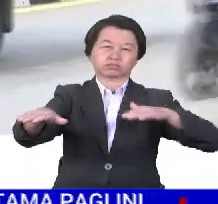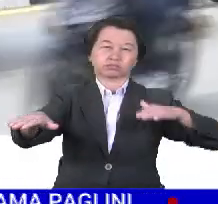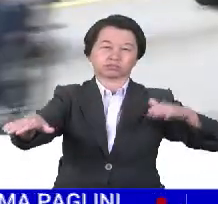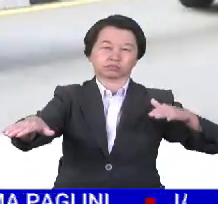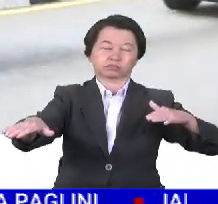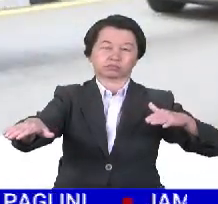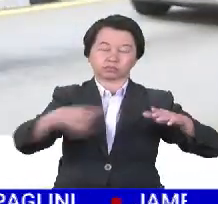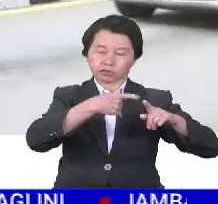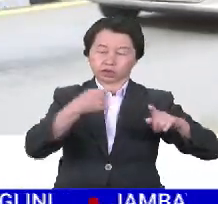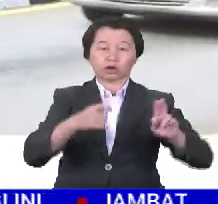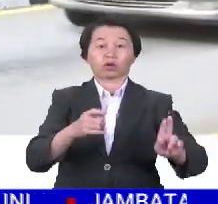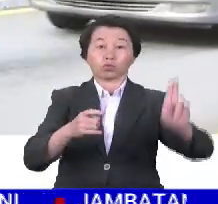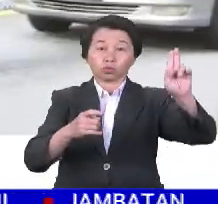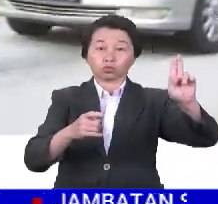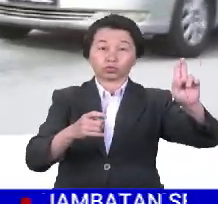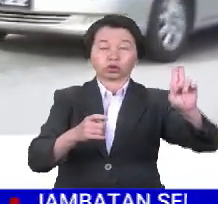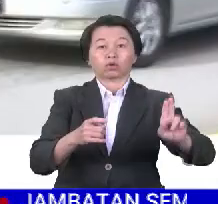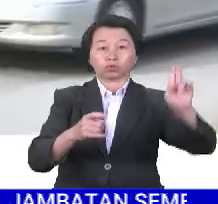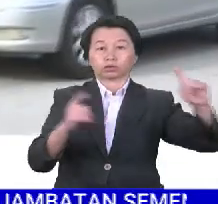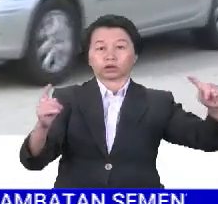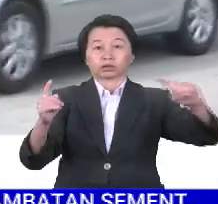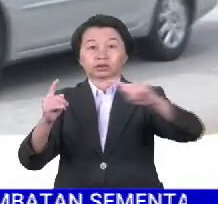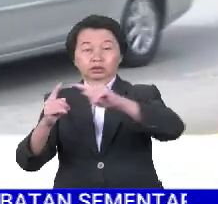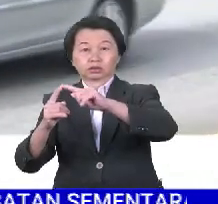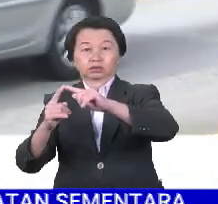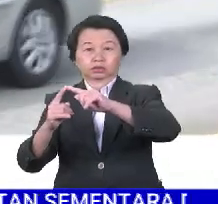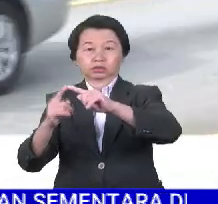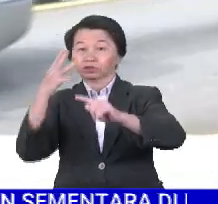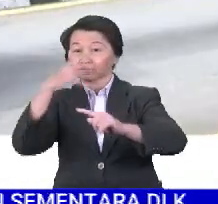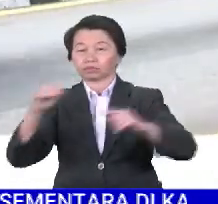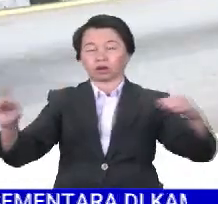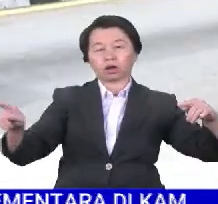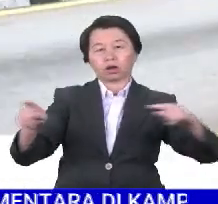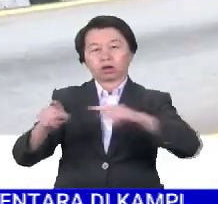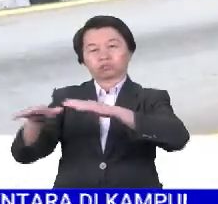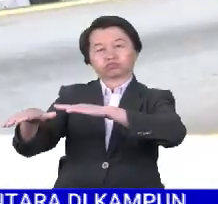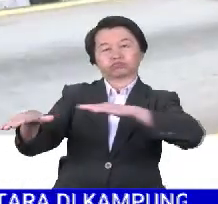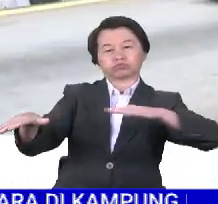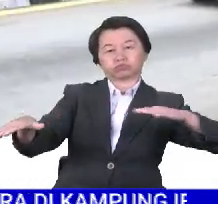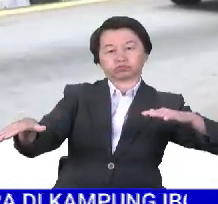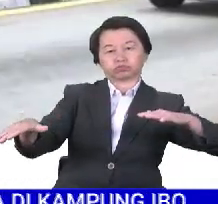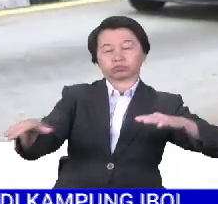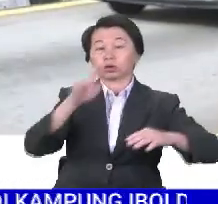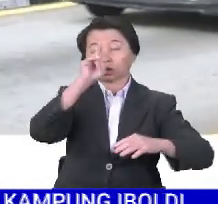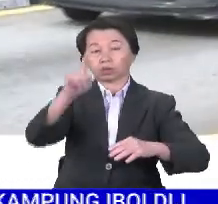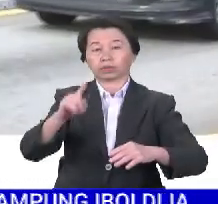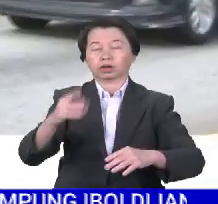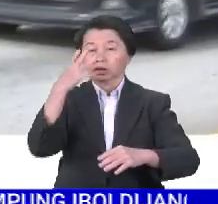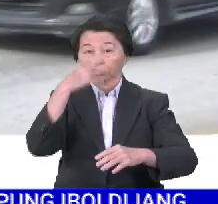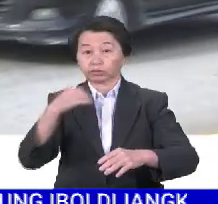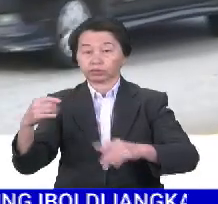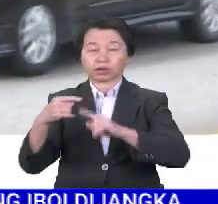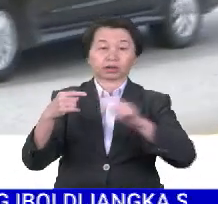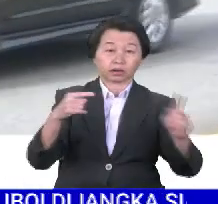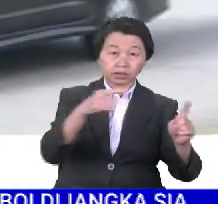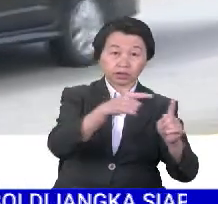arah utara menuju ke Seremban. Dari arah Seremban sebenarnya menuju ke utara kerana